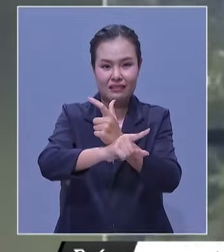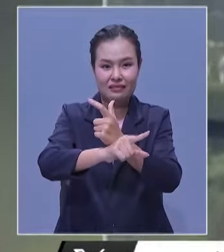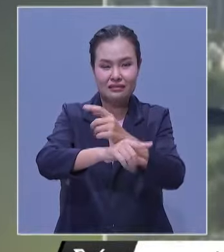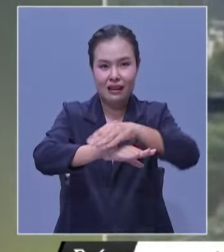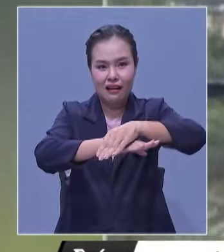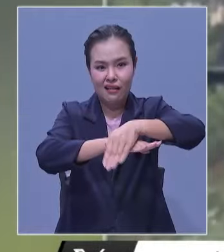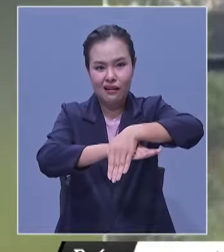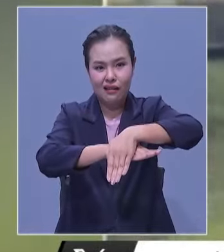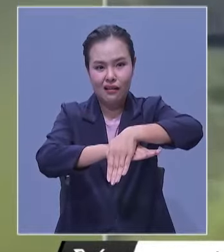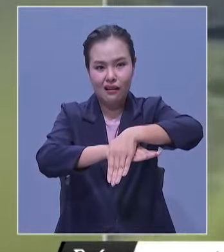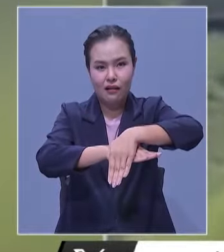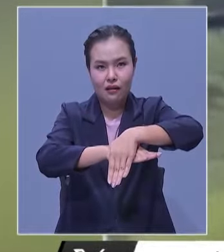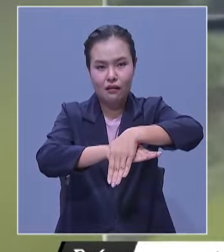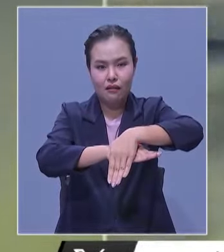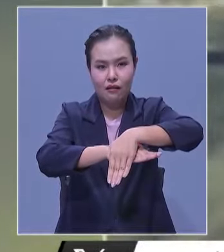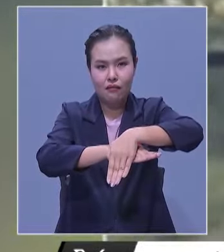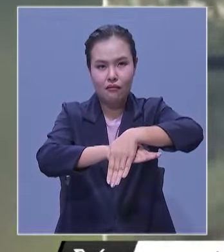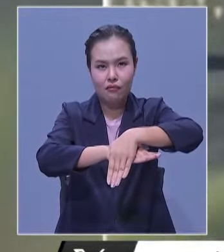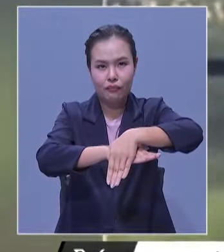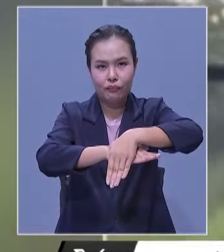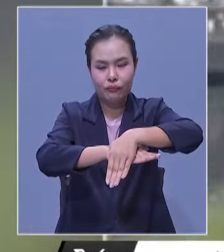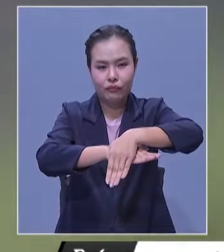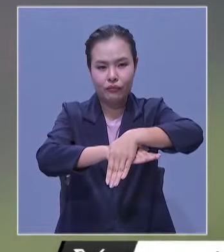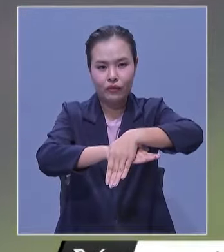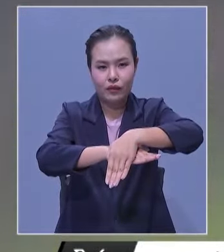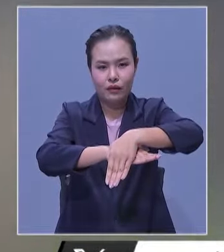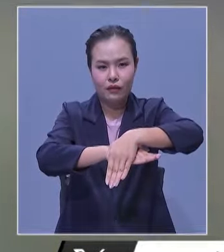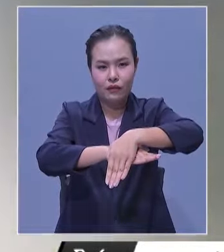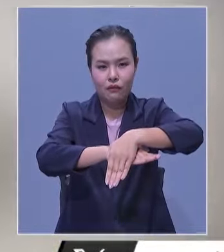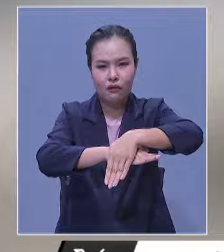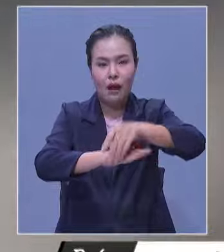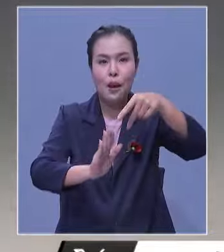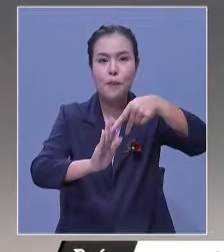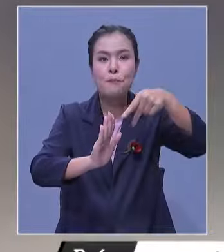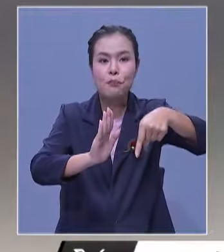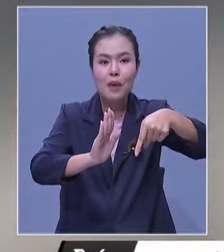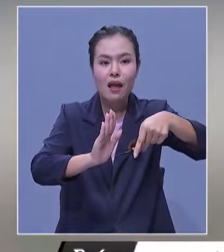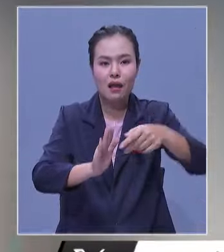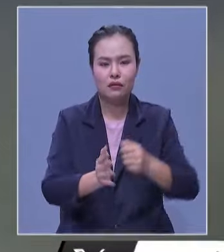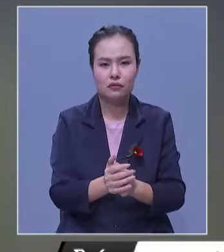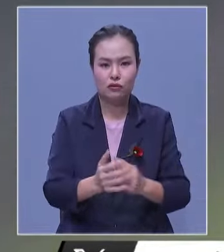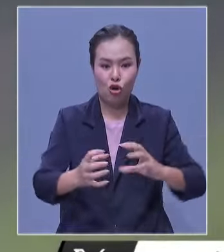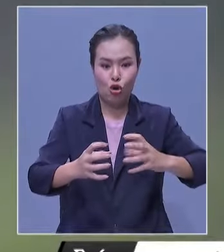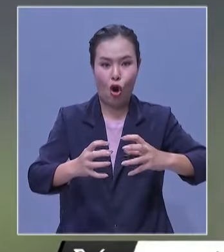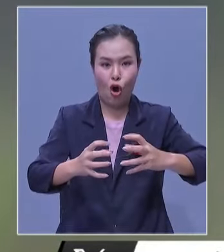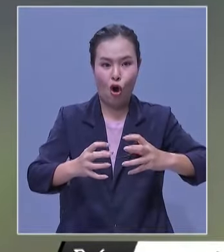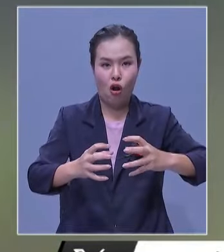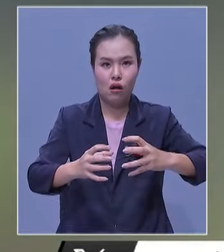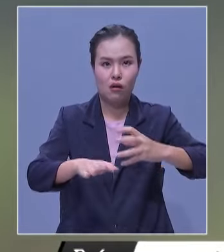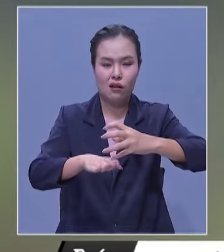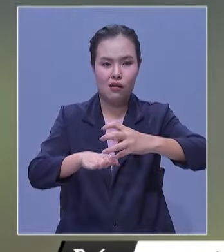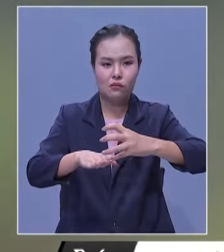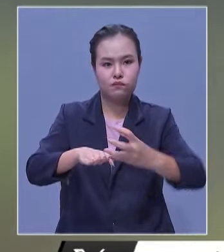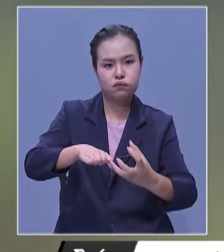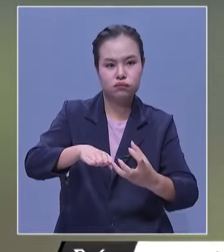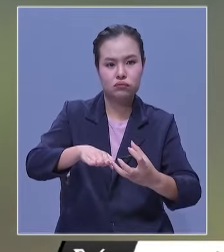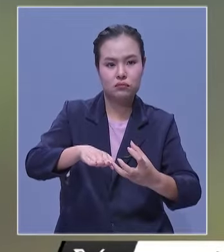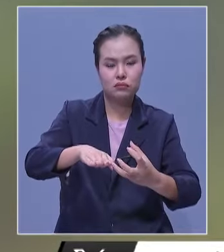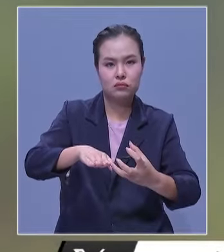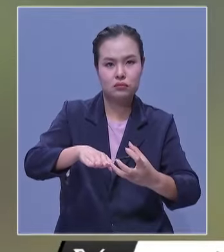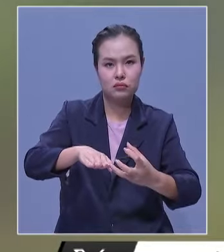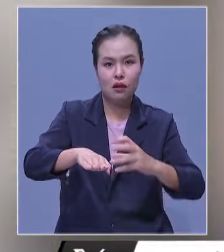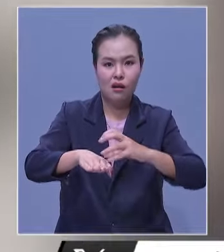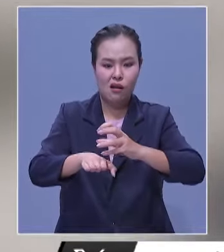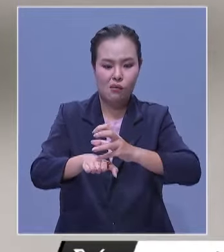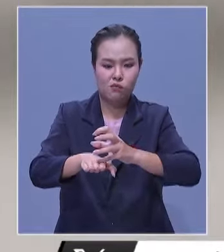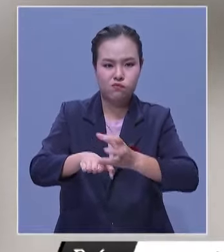ที่บ้านทองเกตตำบลเวียงทองอำเภอสูงเม่นจังหวัดแพร่นะครับจะเห็นว่าล้อข้างหนึ่งของรถสีขาวคันนี้เนี่ยต